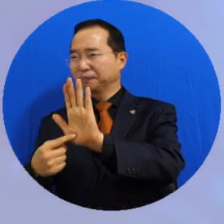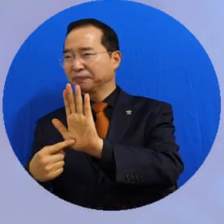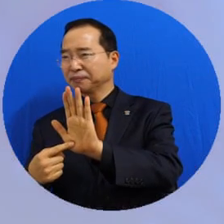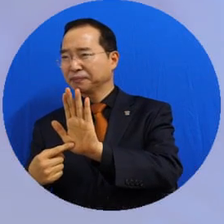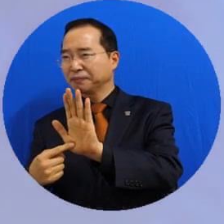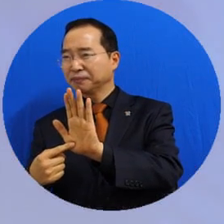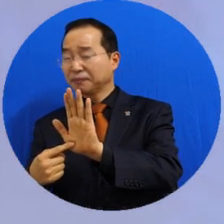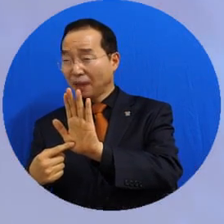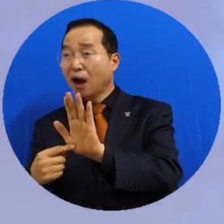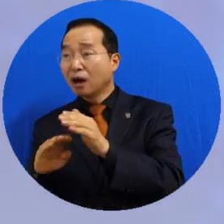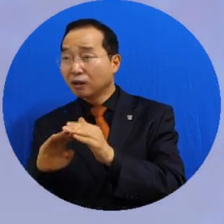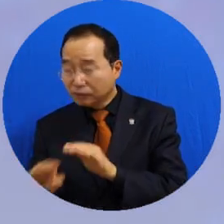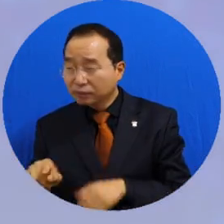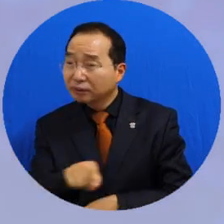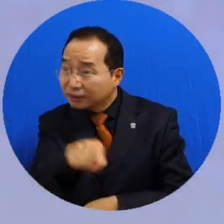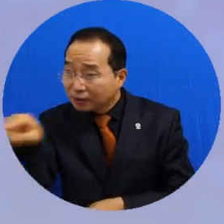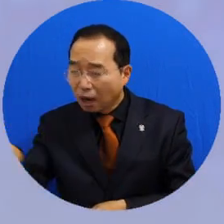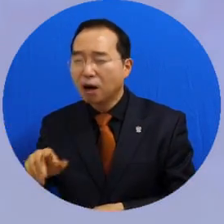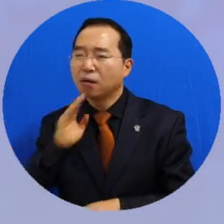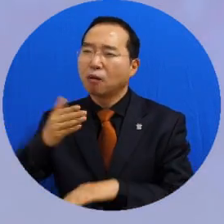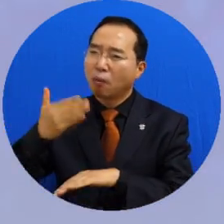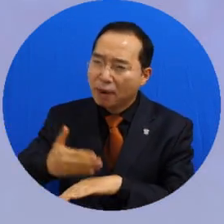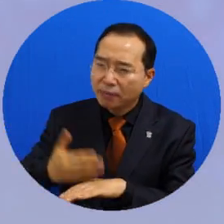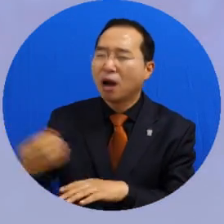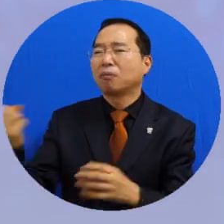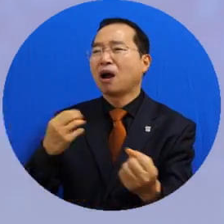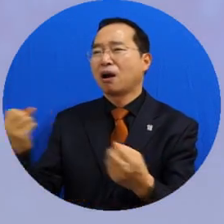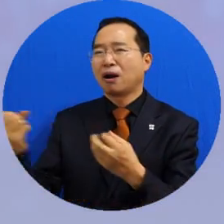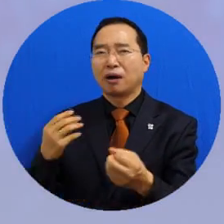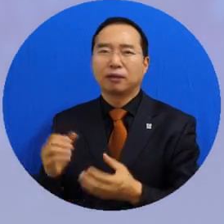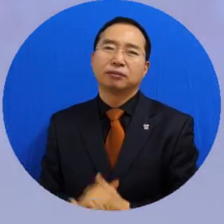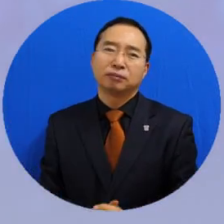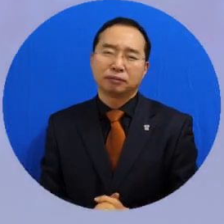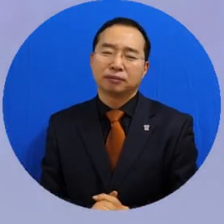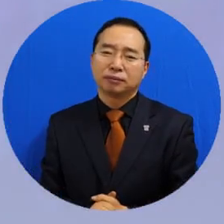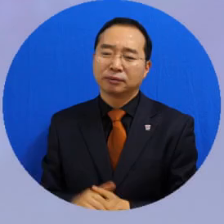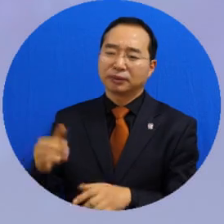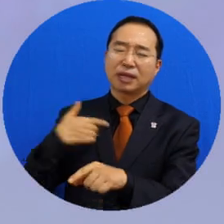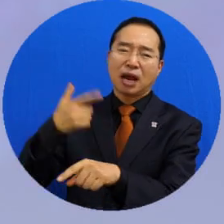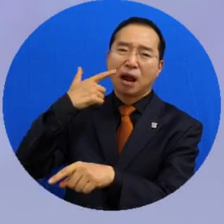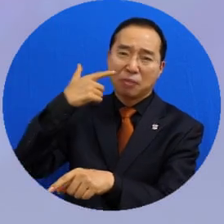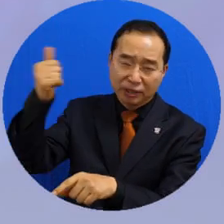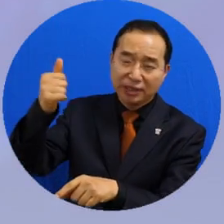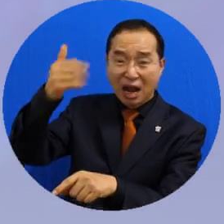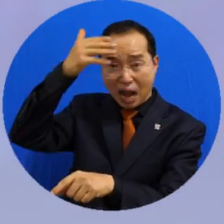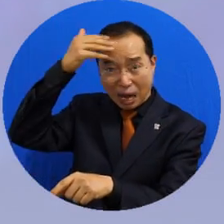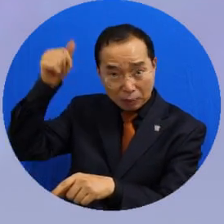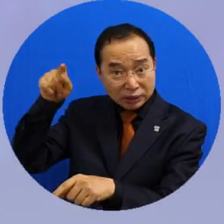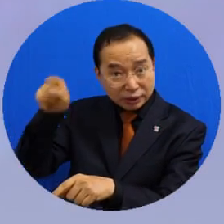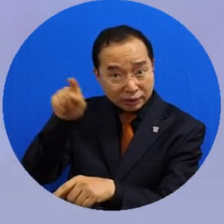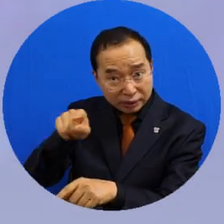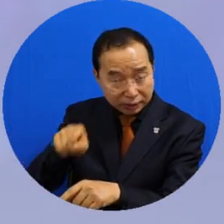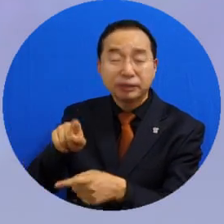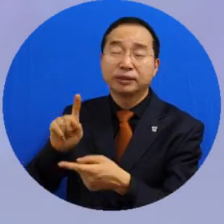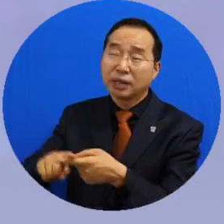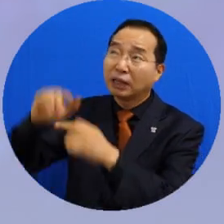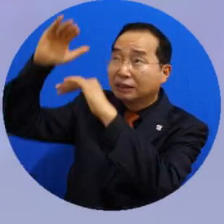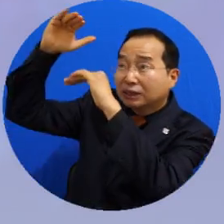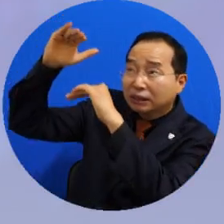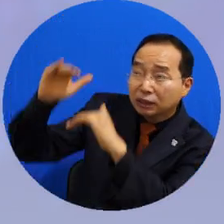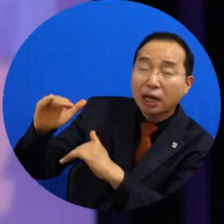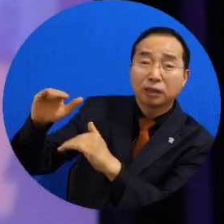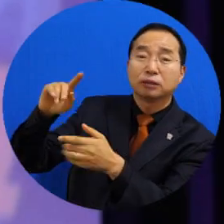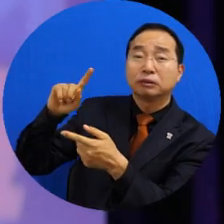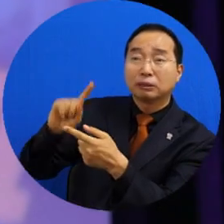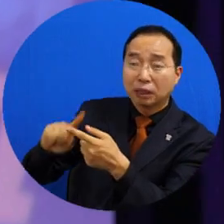진심으로 이렇게 저한테 고맙다고 해주고, 그리고 자신의 뭐 아버지가 됐건 할아버지가 됐건 그분의